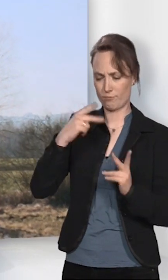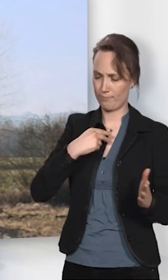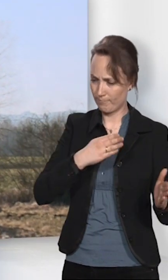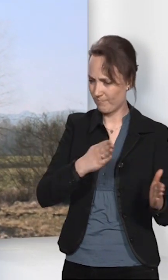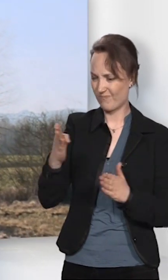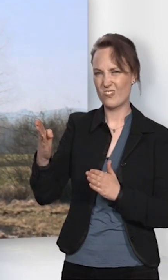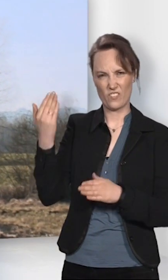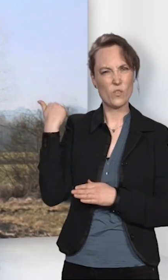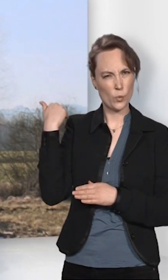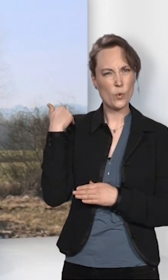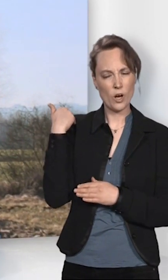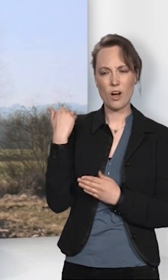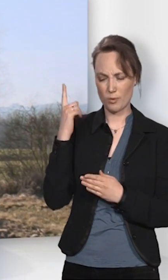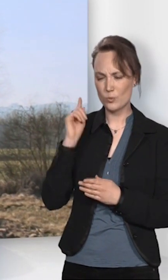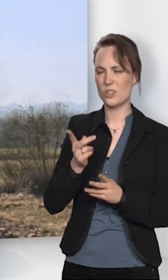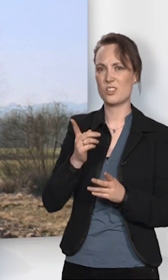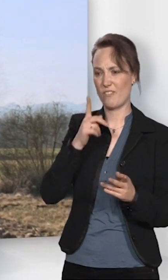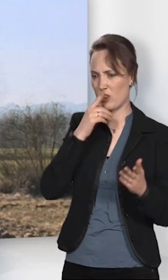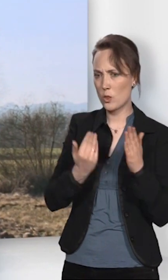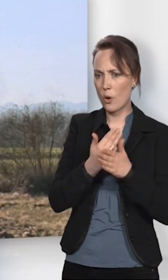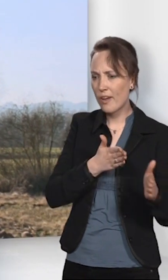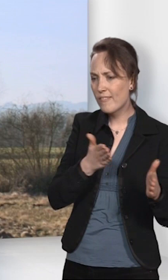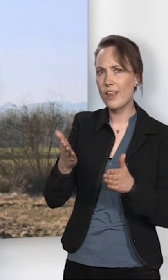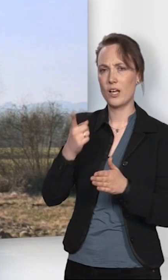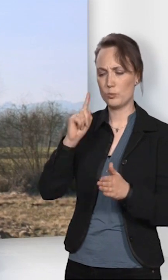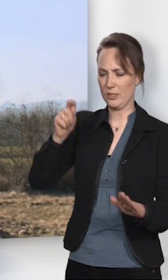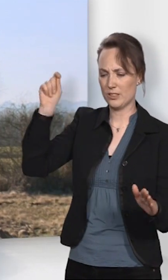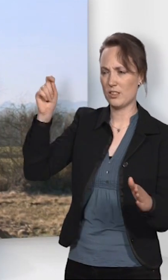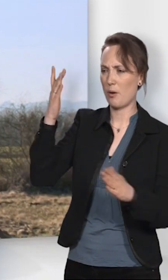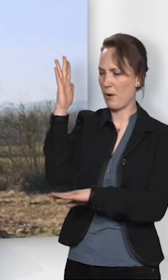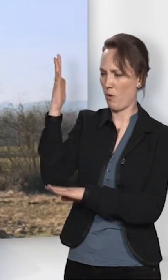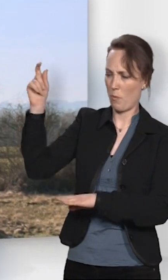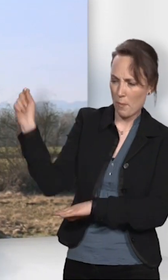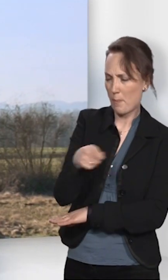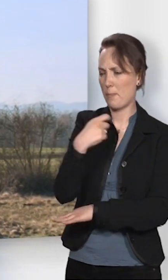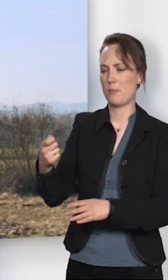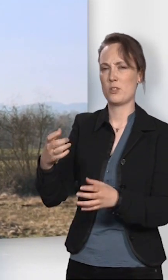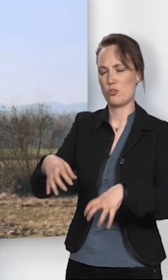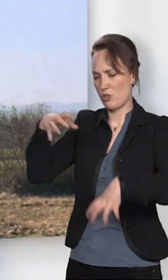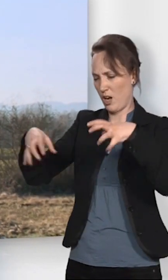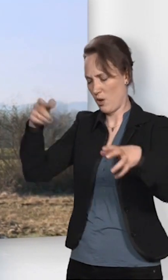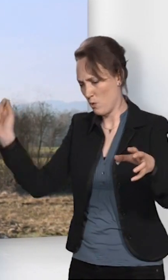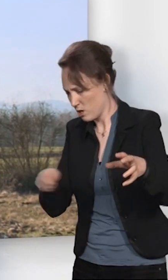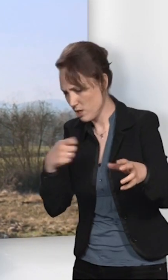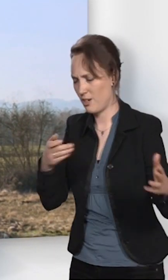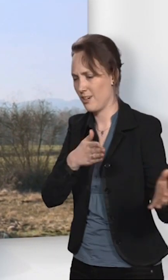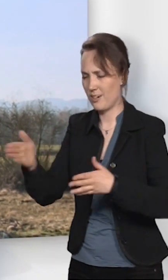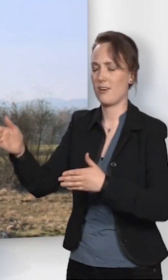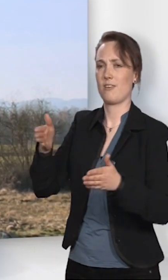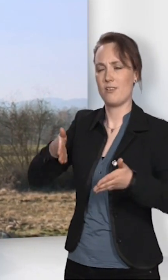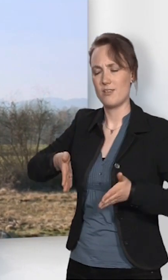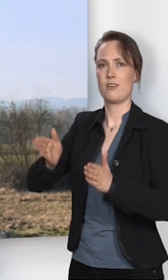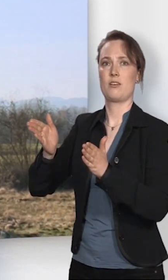noch Bäume und Sträucher niedergeschlagen werden mussten, um sich einen Weg zu bahnen. Beruflich habe ich einen Weg eingeschlagen,